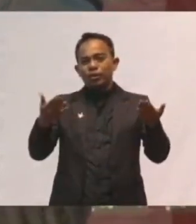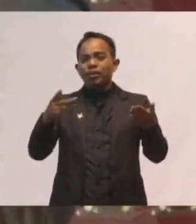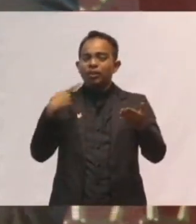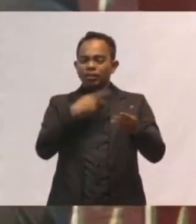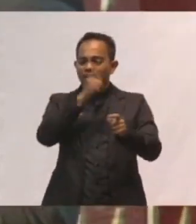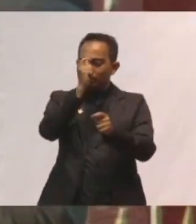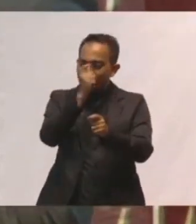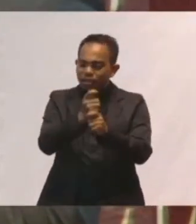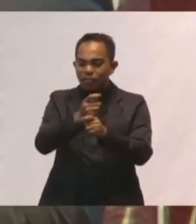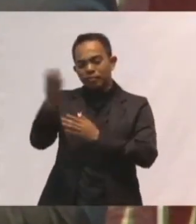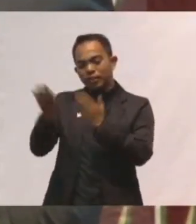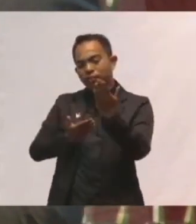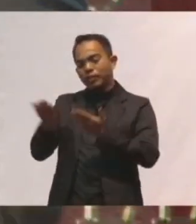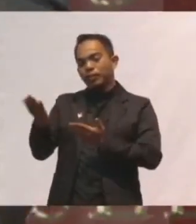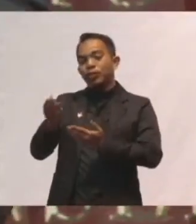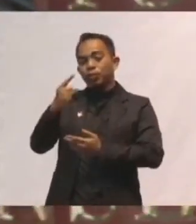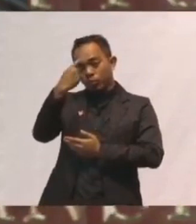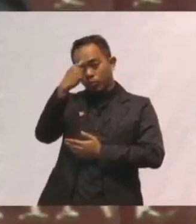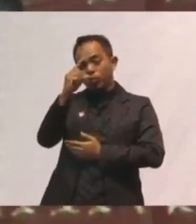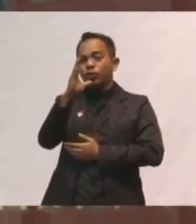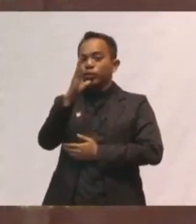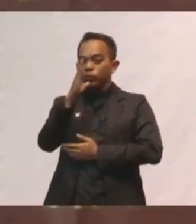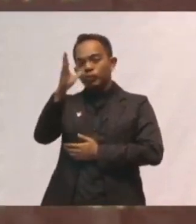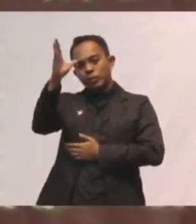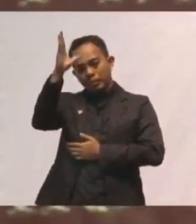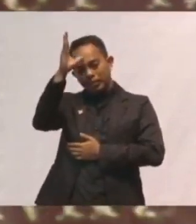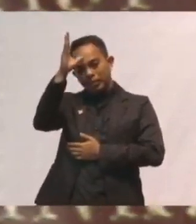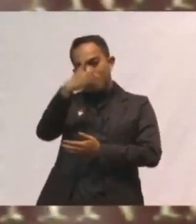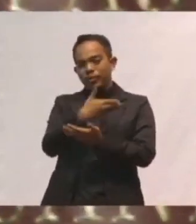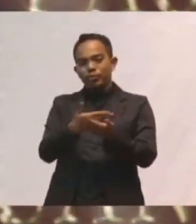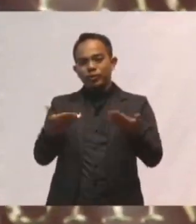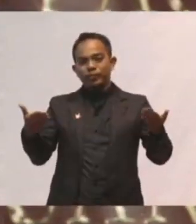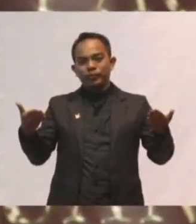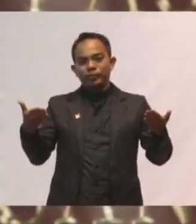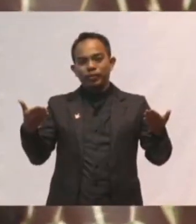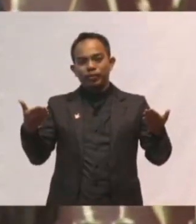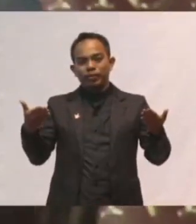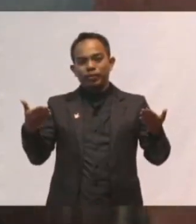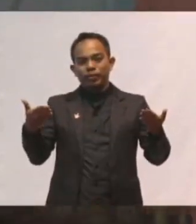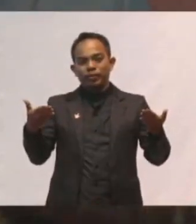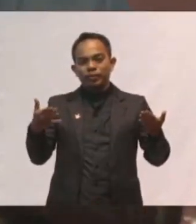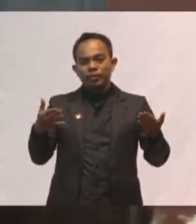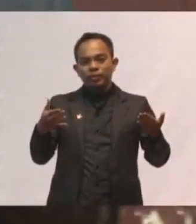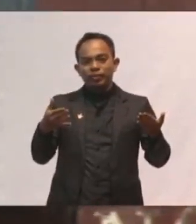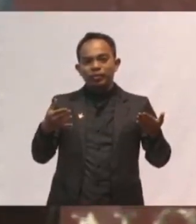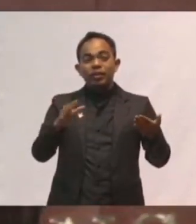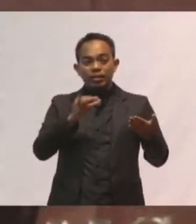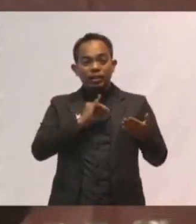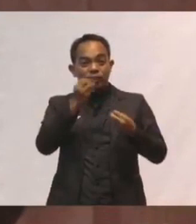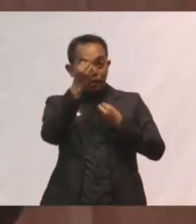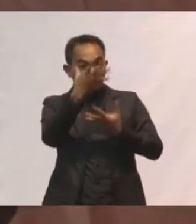berbakti kepada kedua ibu bapa kita. Seperti yang saya maklumkan